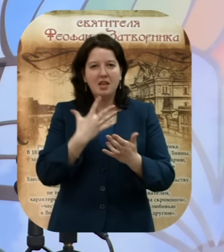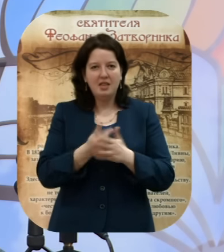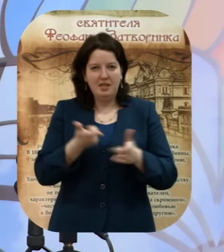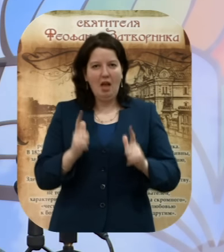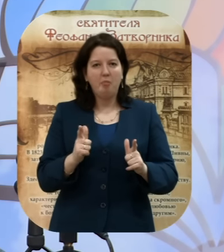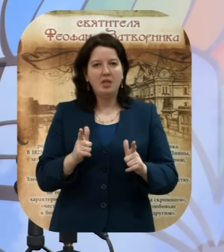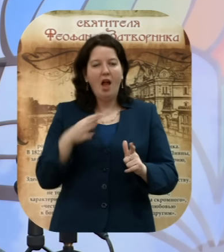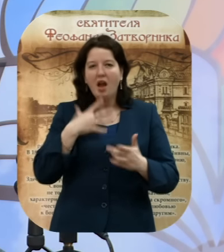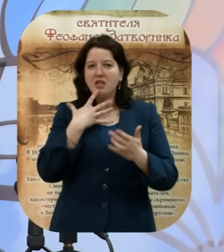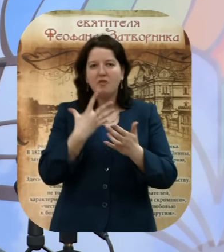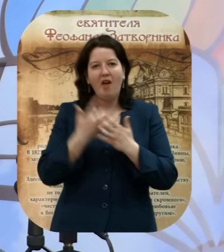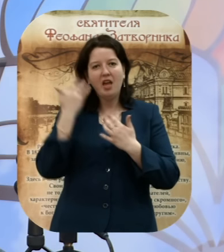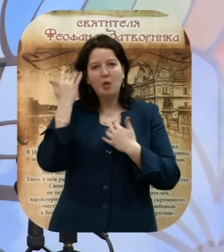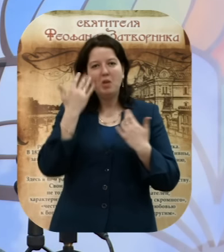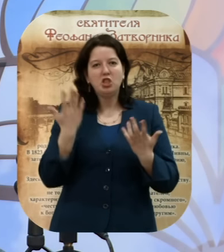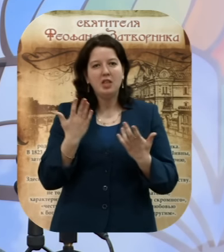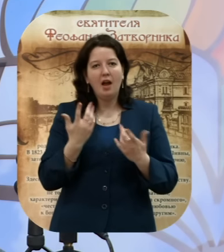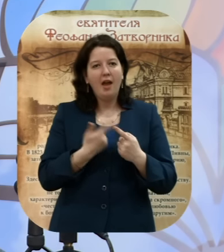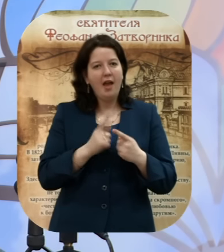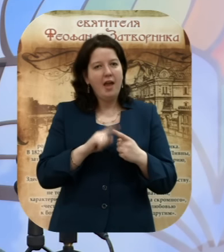мечтах.